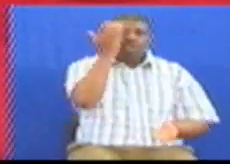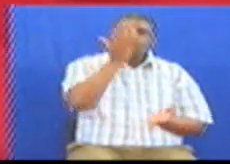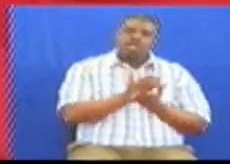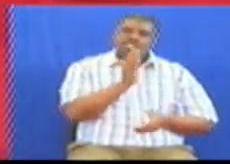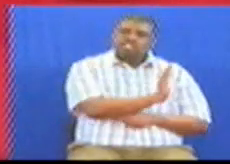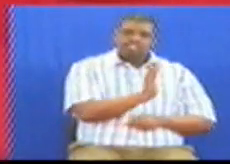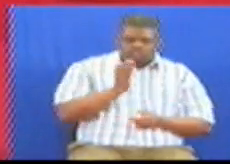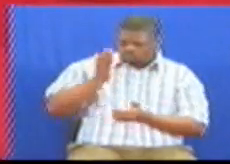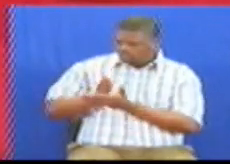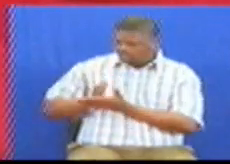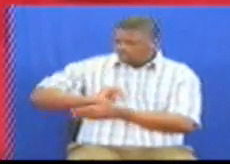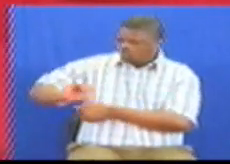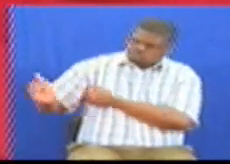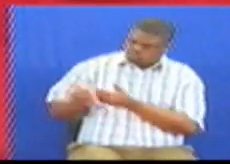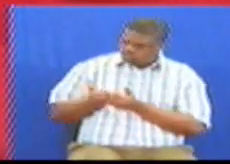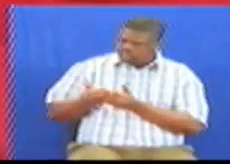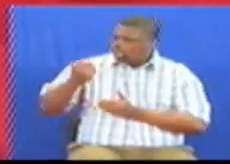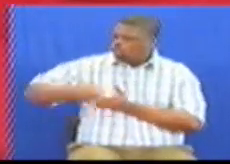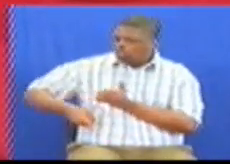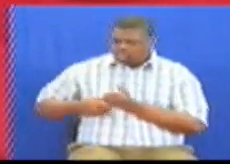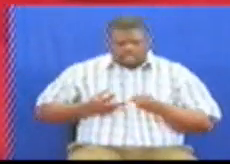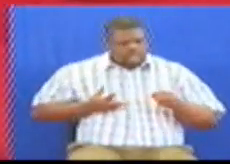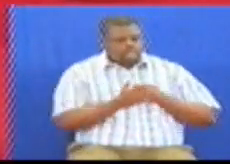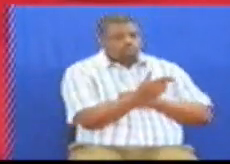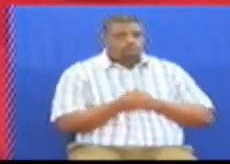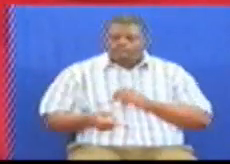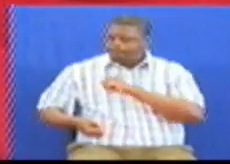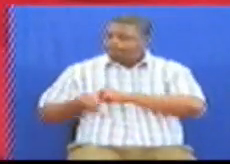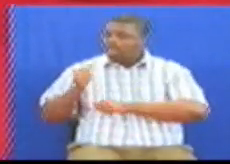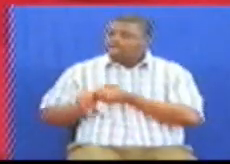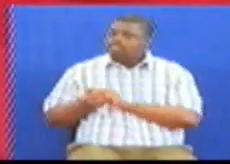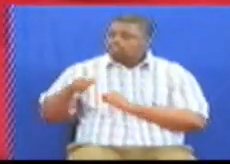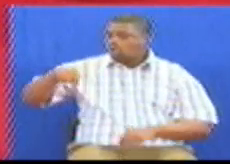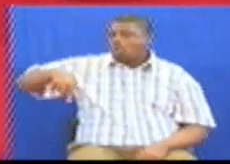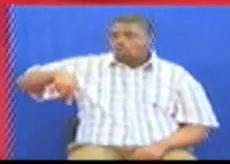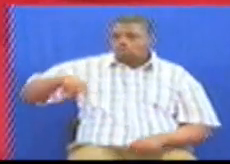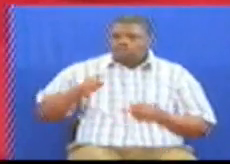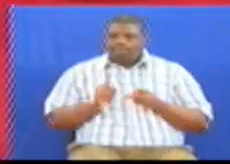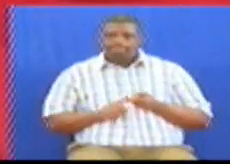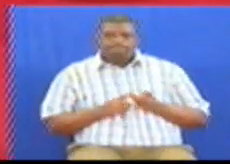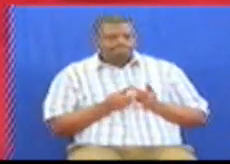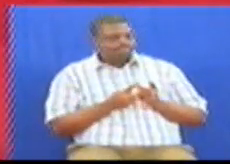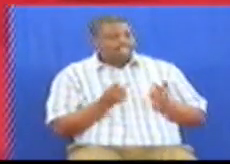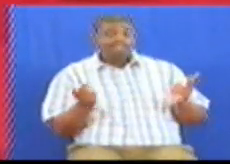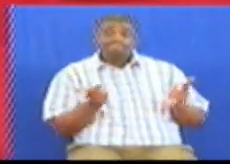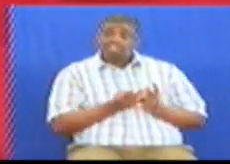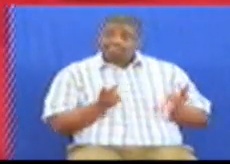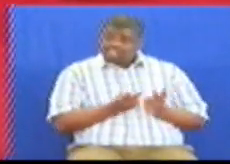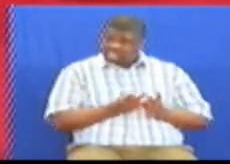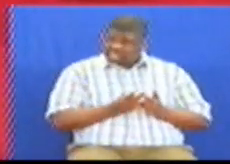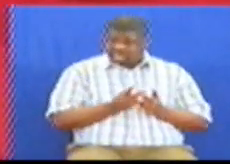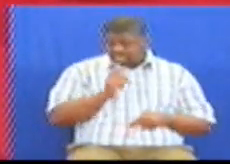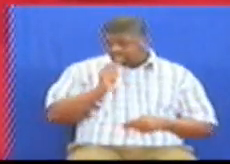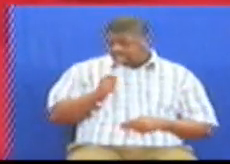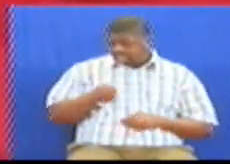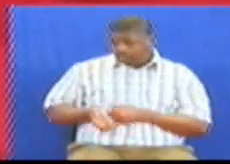tozo linarudi kuja kutatua matatizo yanayokabili pale. Mheshimiwa Naibu Spika, kuna jambo lingine kwamba tunashukuru sana serikali